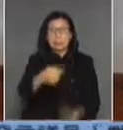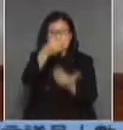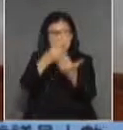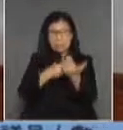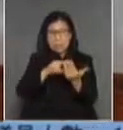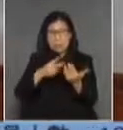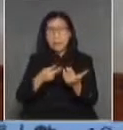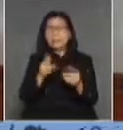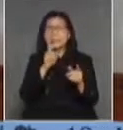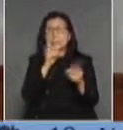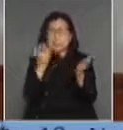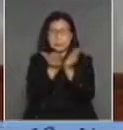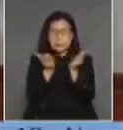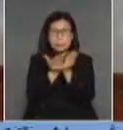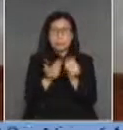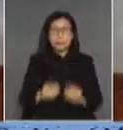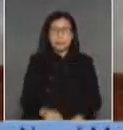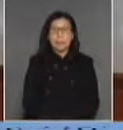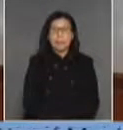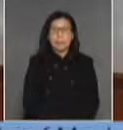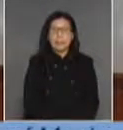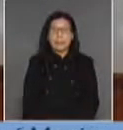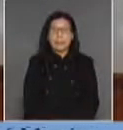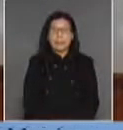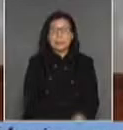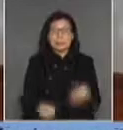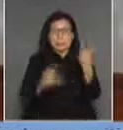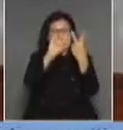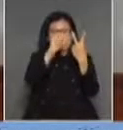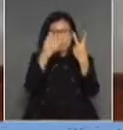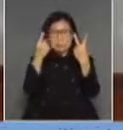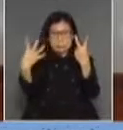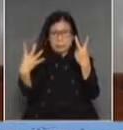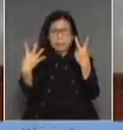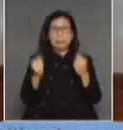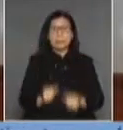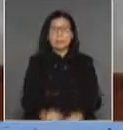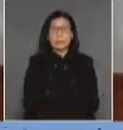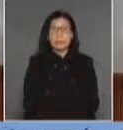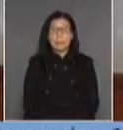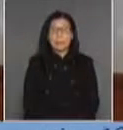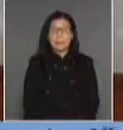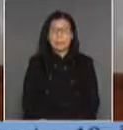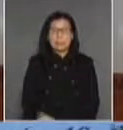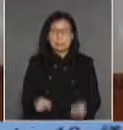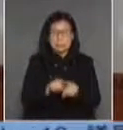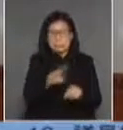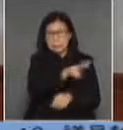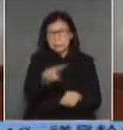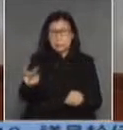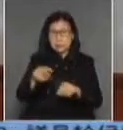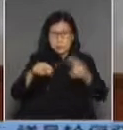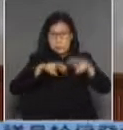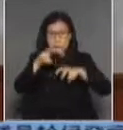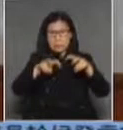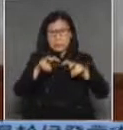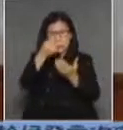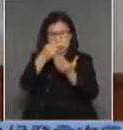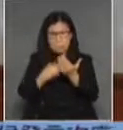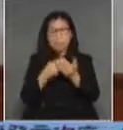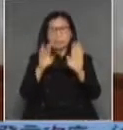的證明。在2014年統一審核機制實施以